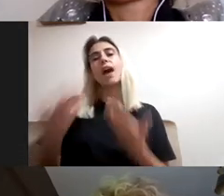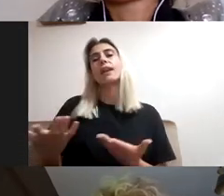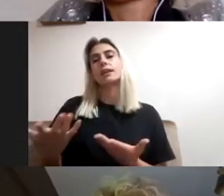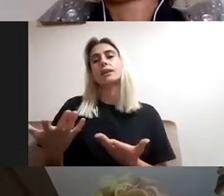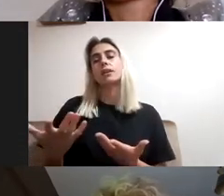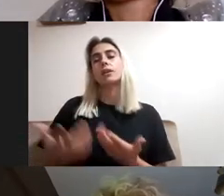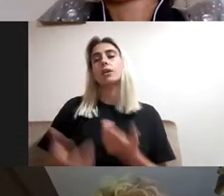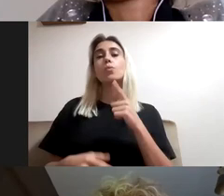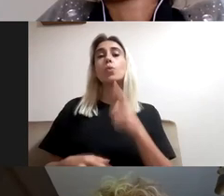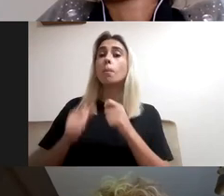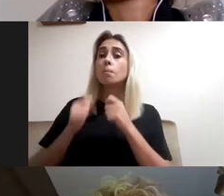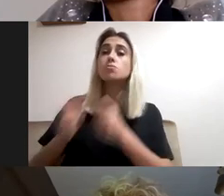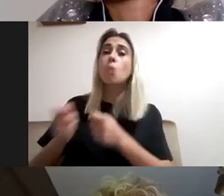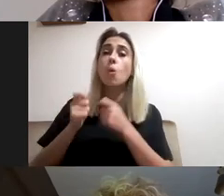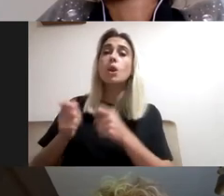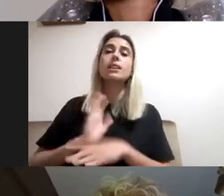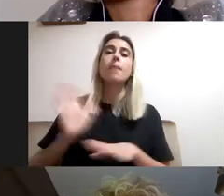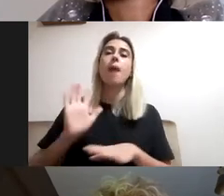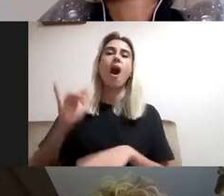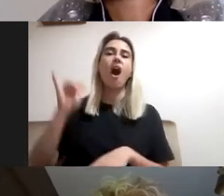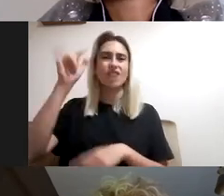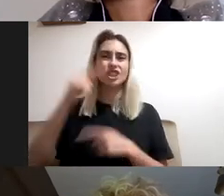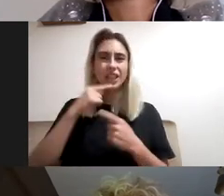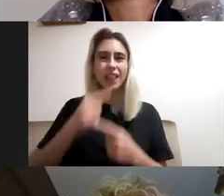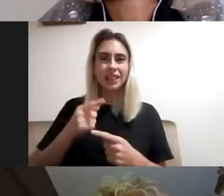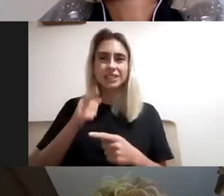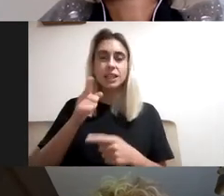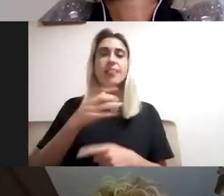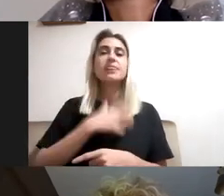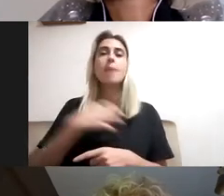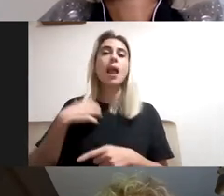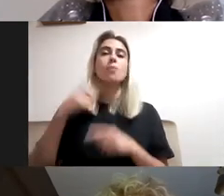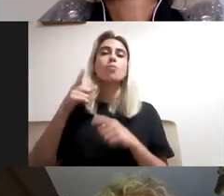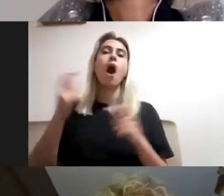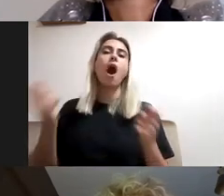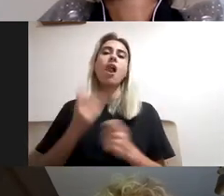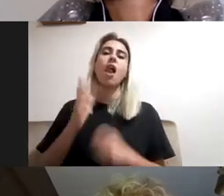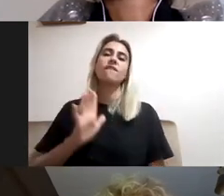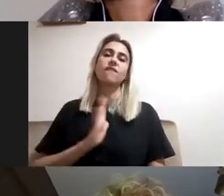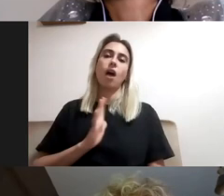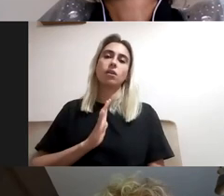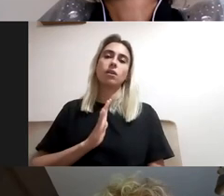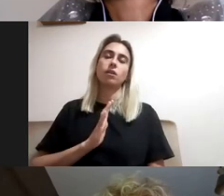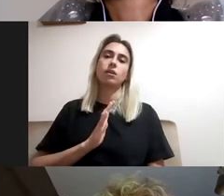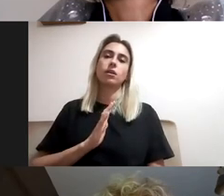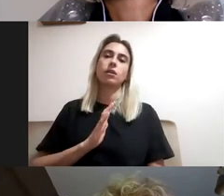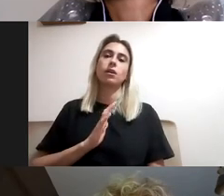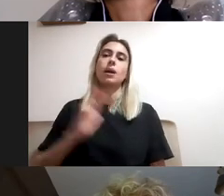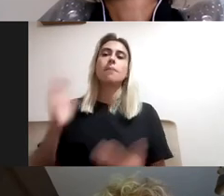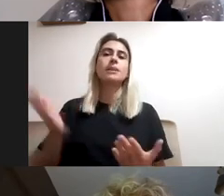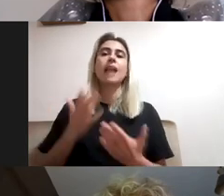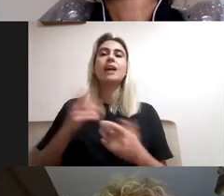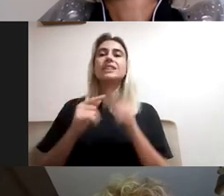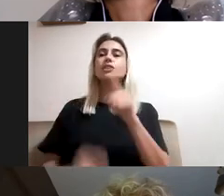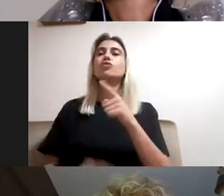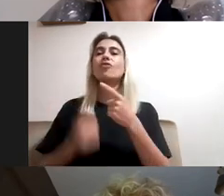Ya bunu dayatma. Özellikle havacılık dediniz ya, evet. Havacılığın temelinde bu halen var. Her ne kadar belki ya siz çok